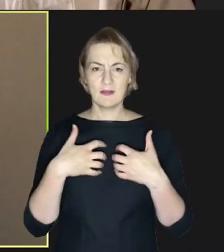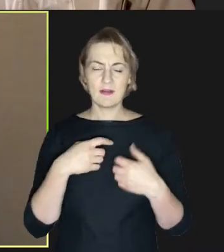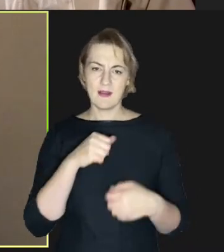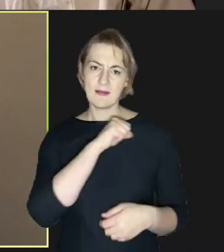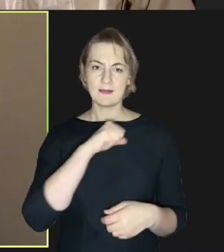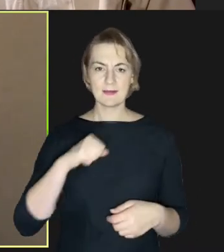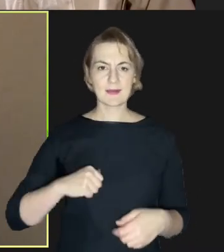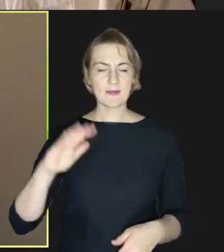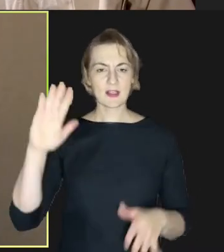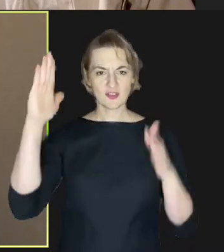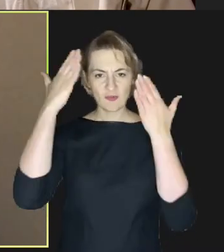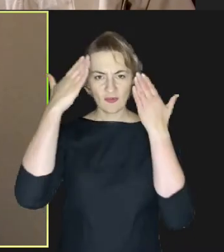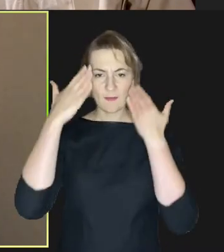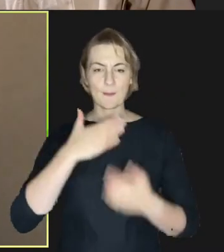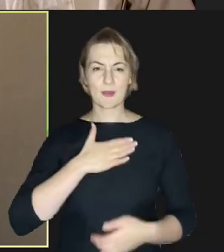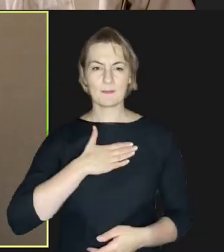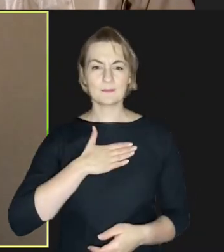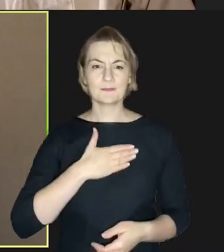Tak?